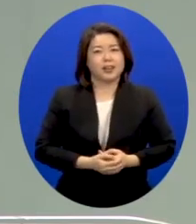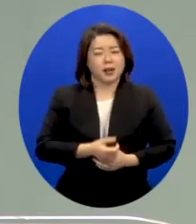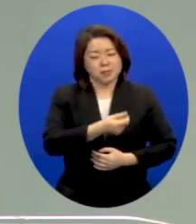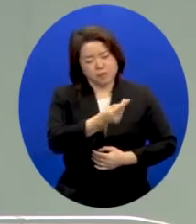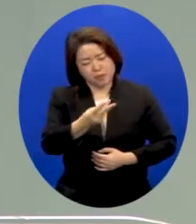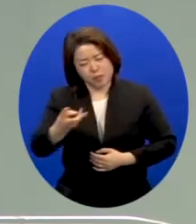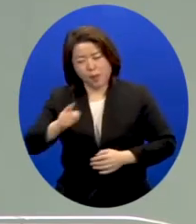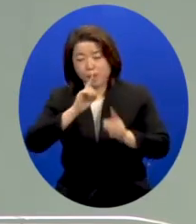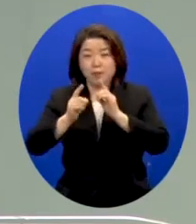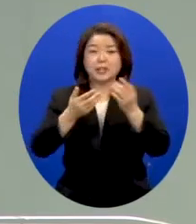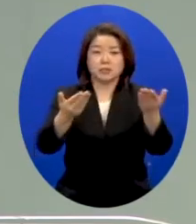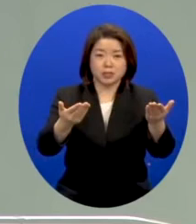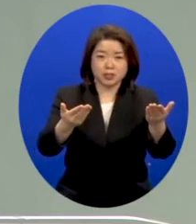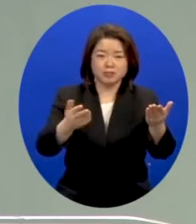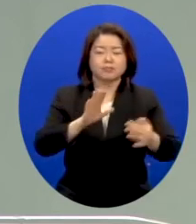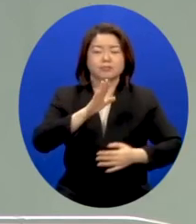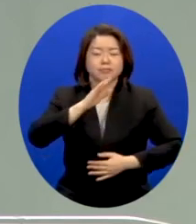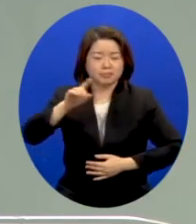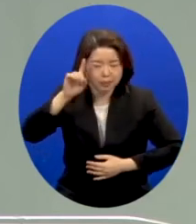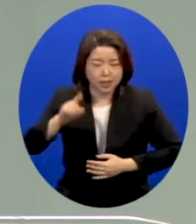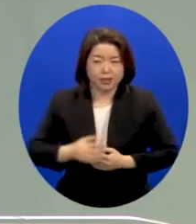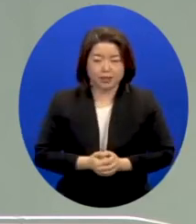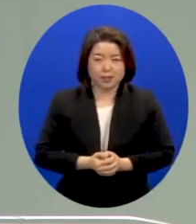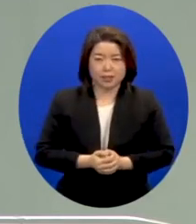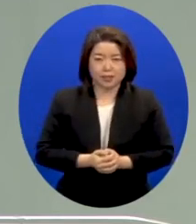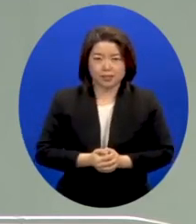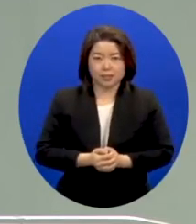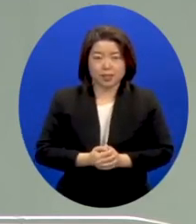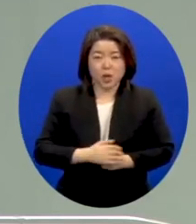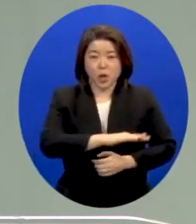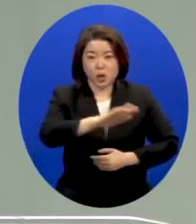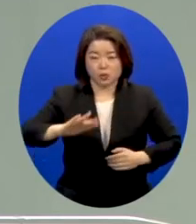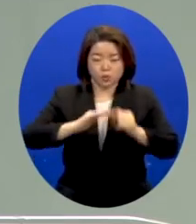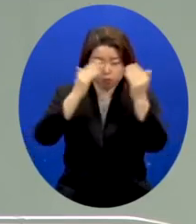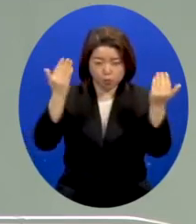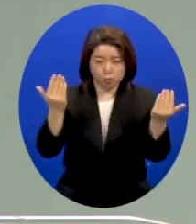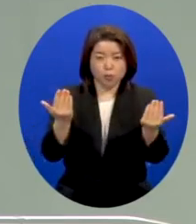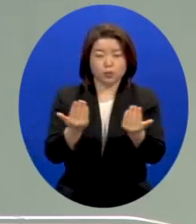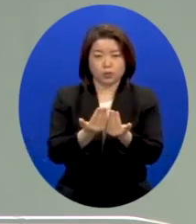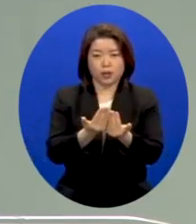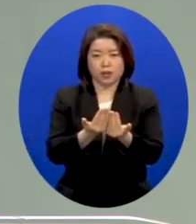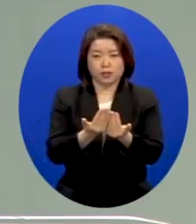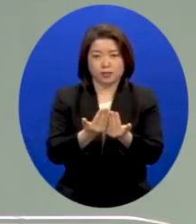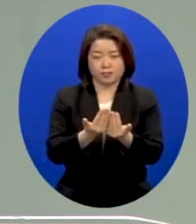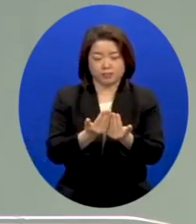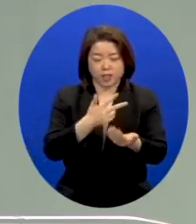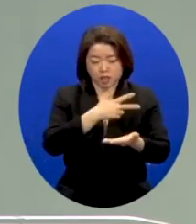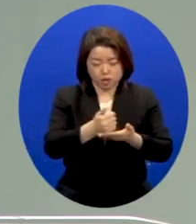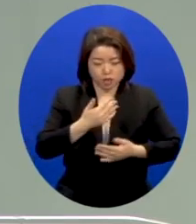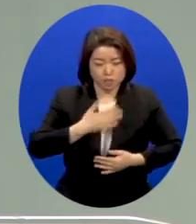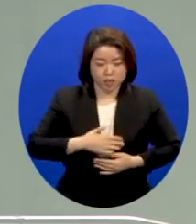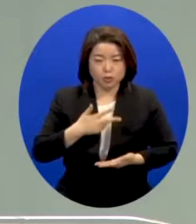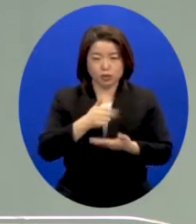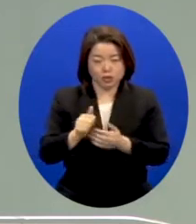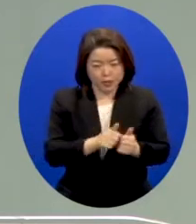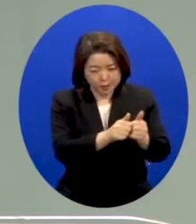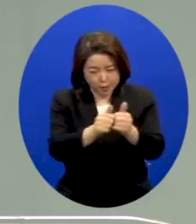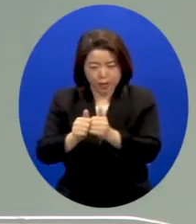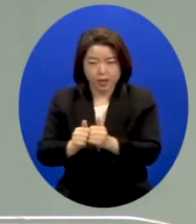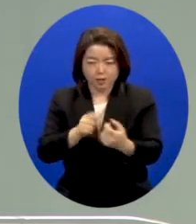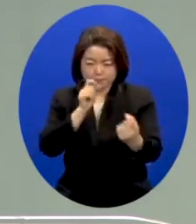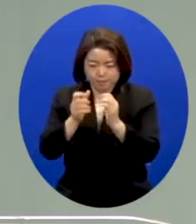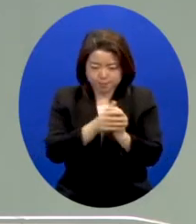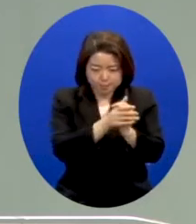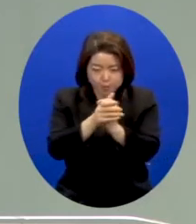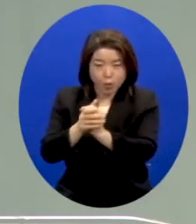말씀을 드리지만 물론입니다 물론 우리 모두가 다 주님을 알고 주님과 동행하고 그렇게 침 미래